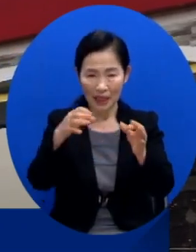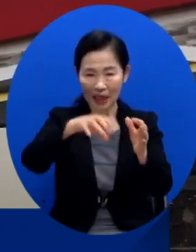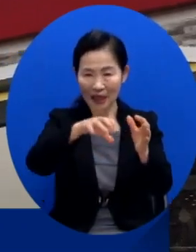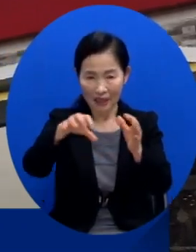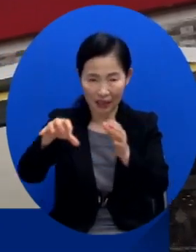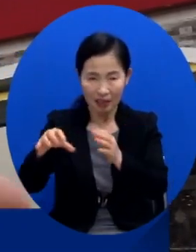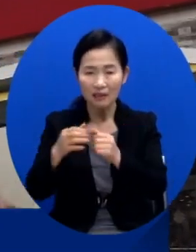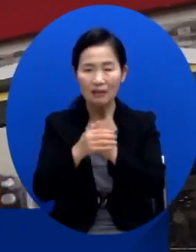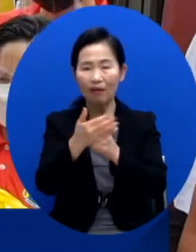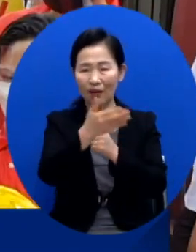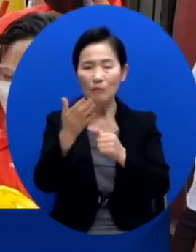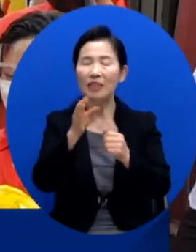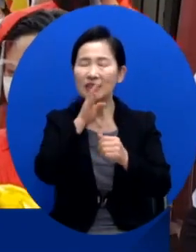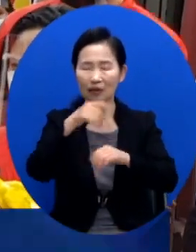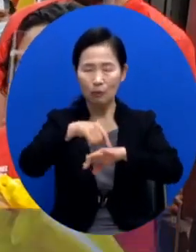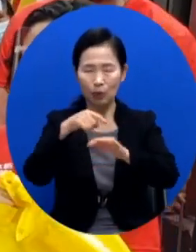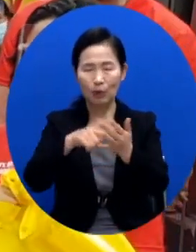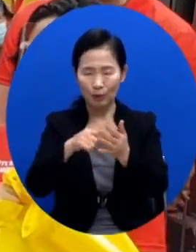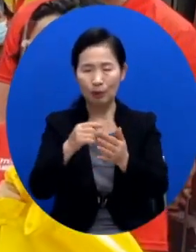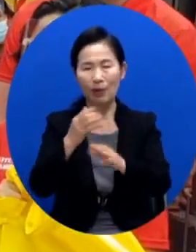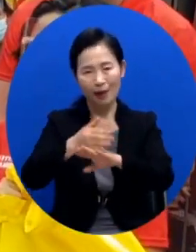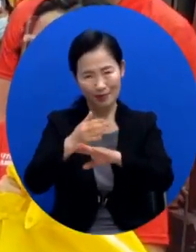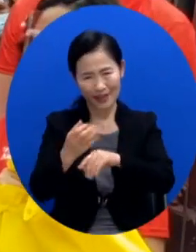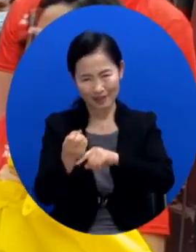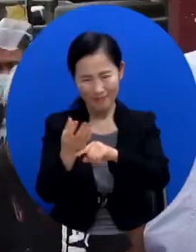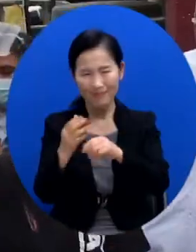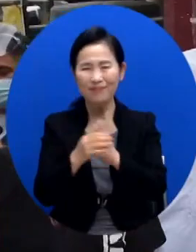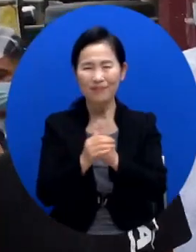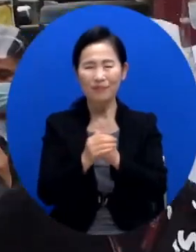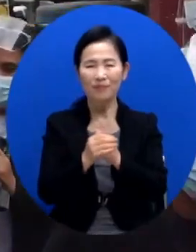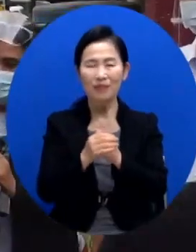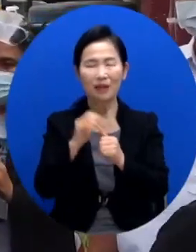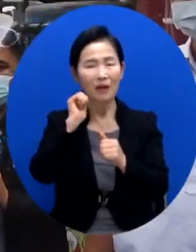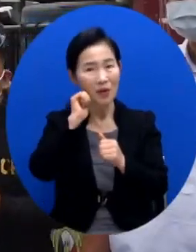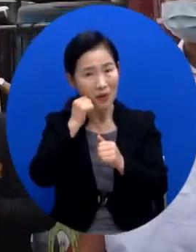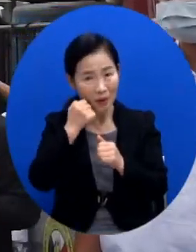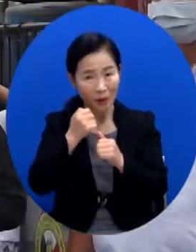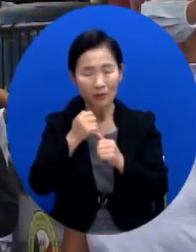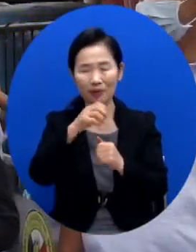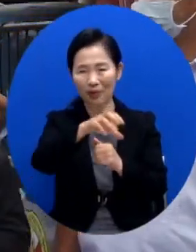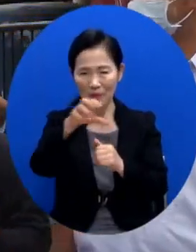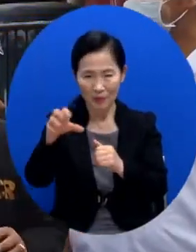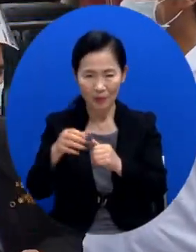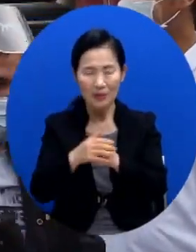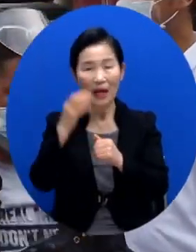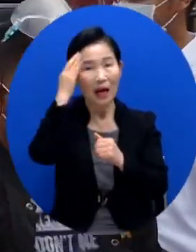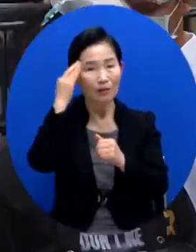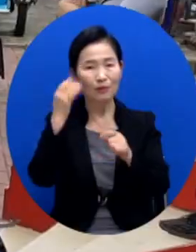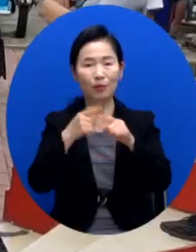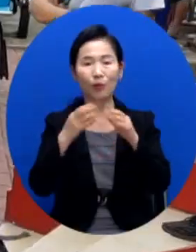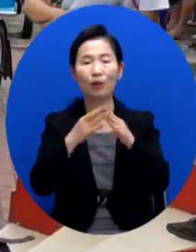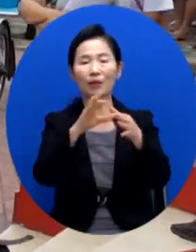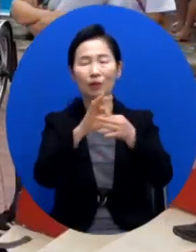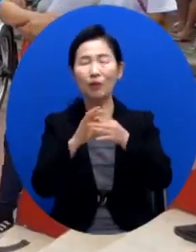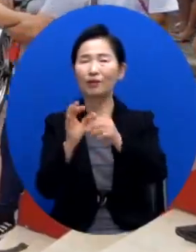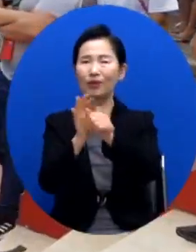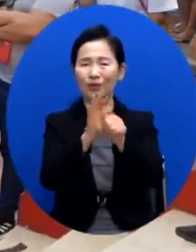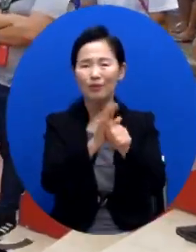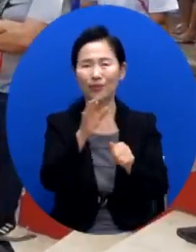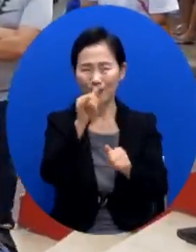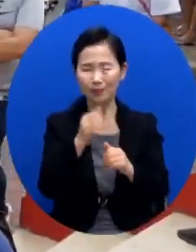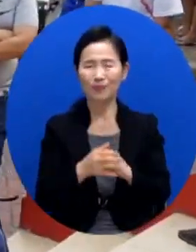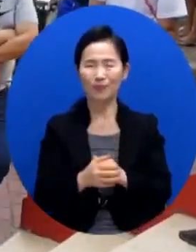at sa lungsod ng San Juan. 어려움에 처한 이웃을 돕는 온정의 손길이 한국교회를 통해 이어지고 있습니다. CTS